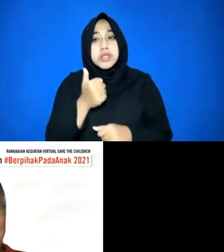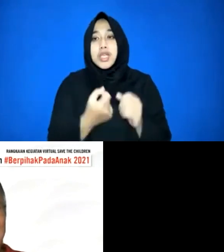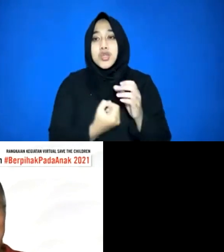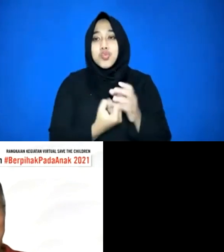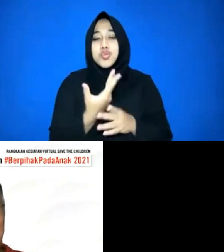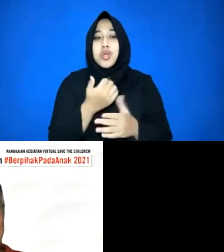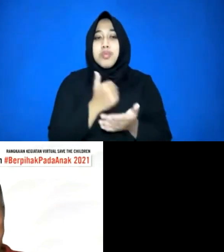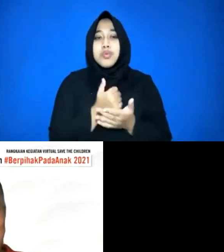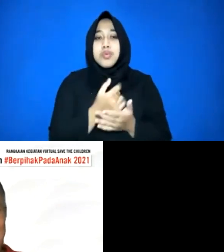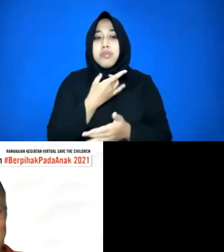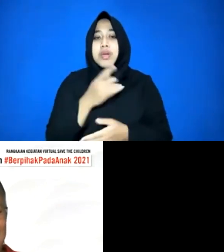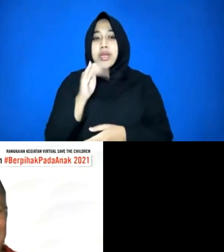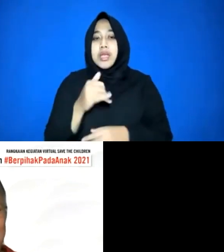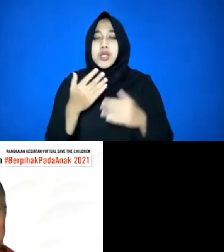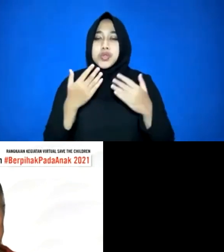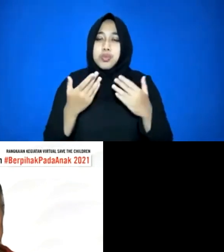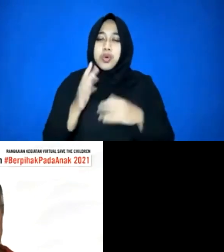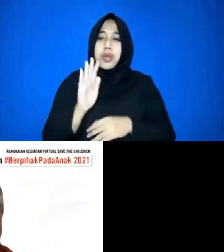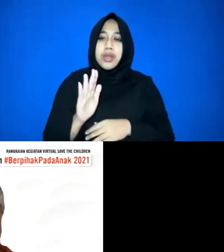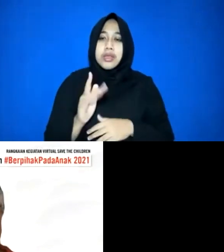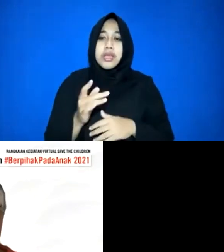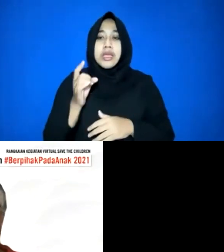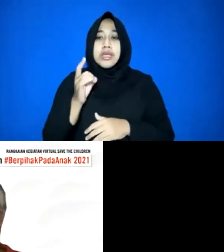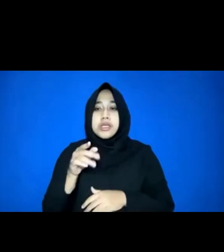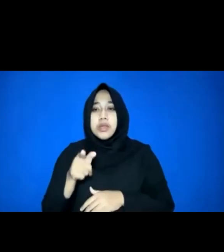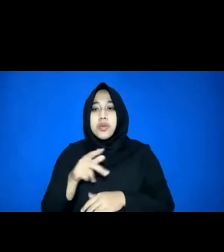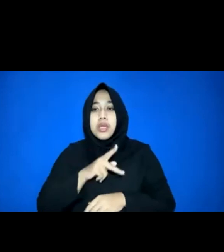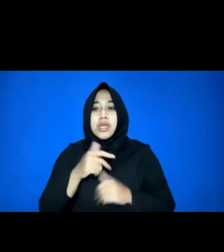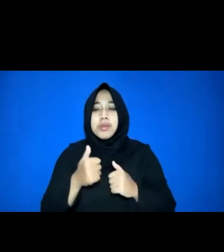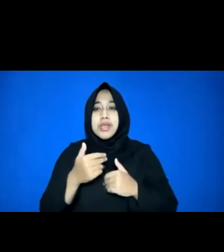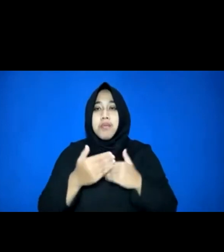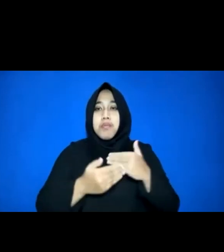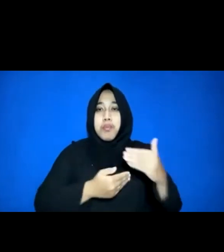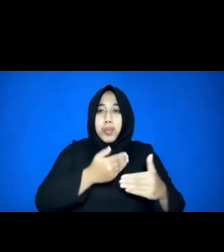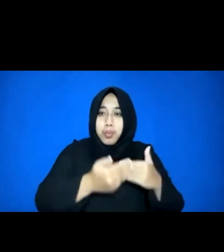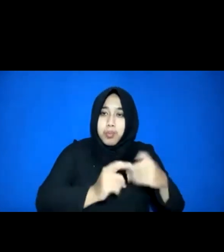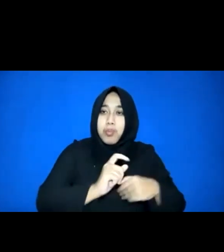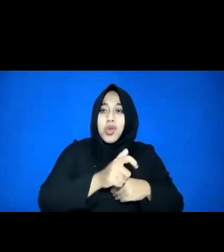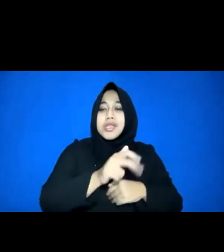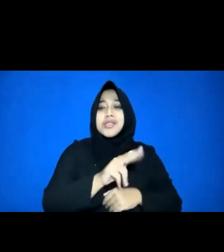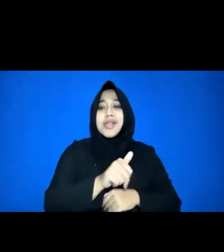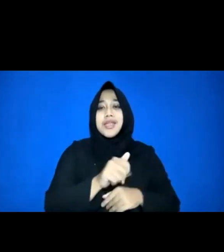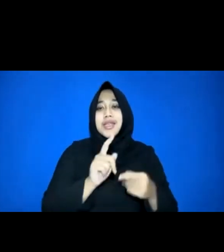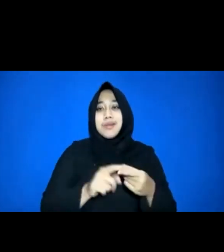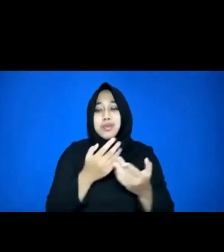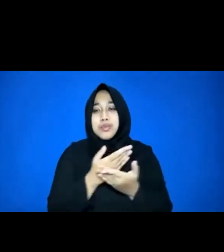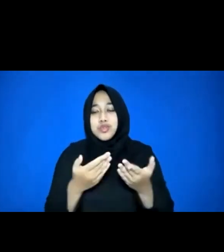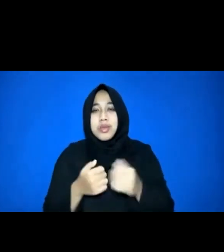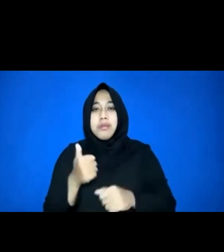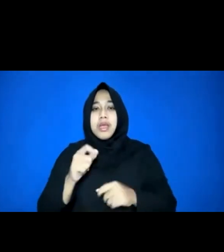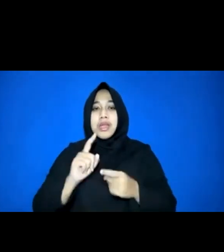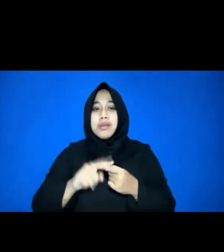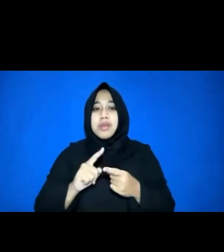Pak Tata idenya, dan nanti mudah-mudahan setelah ini bisa kita tindak lanjuti bersama-sama ya, baik teman-teman di